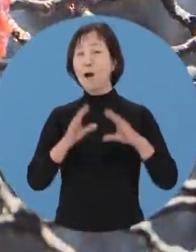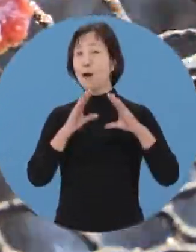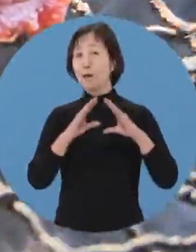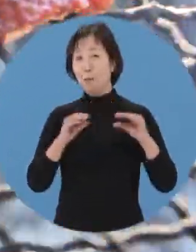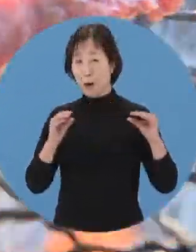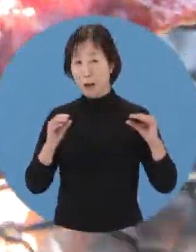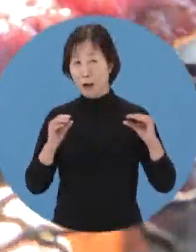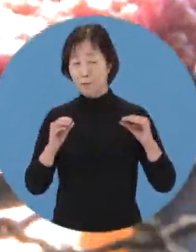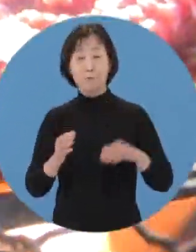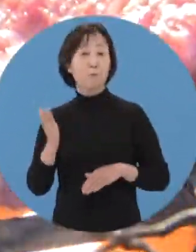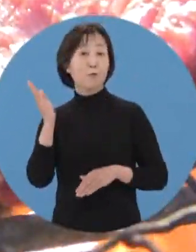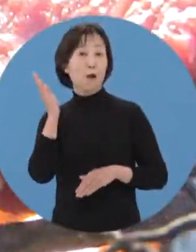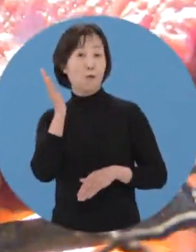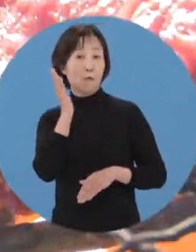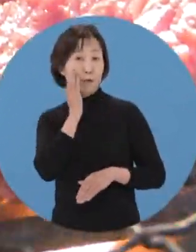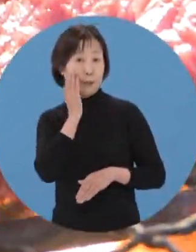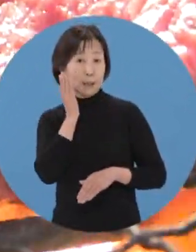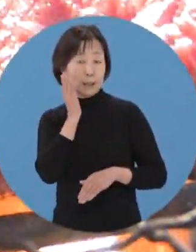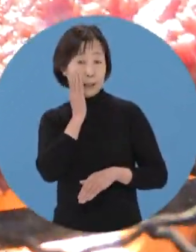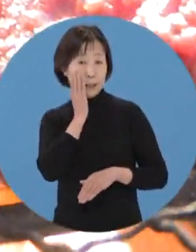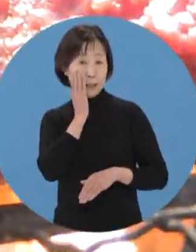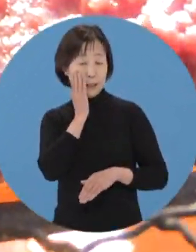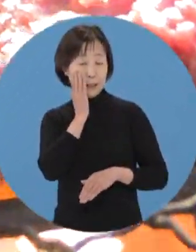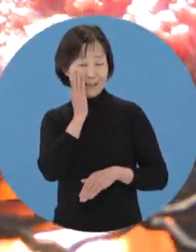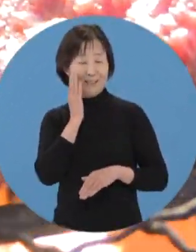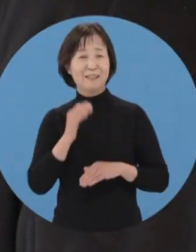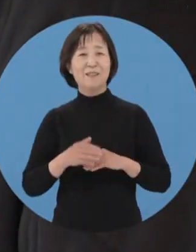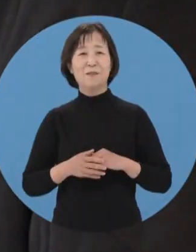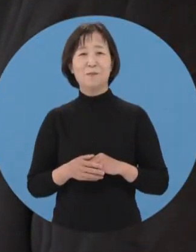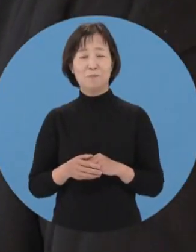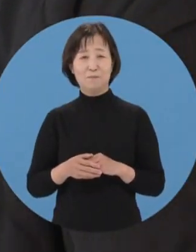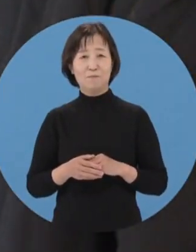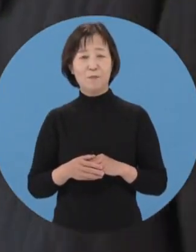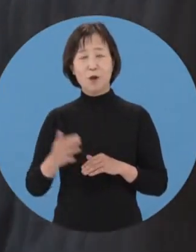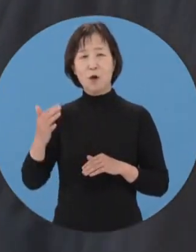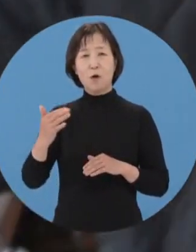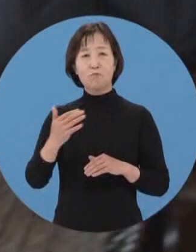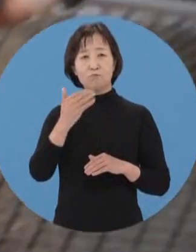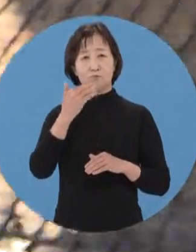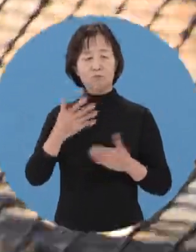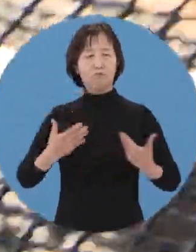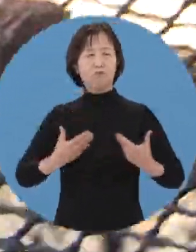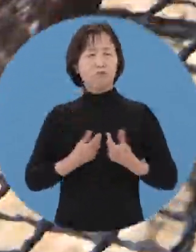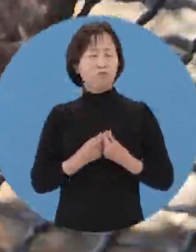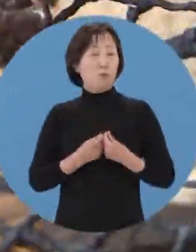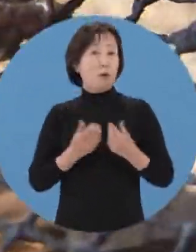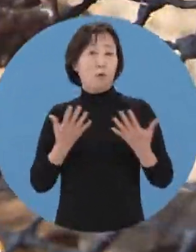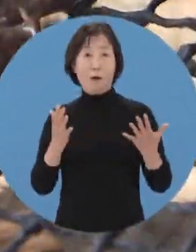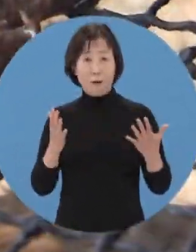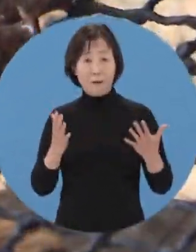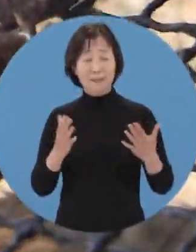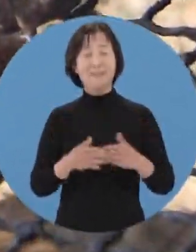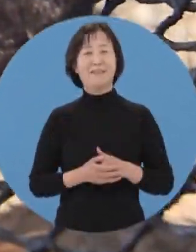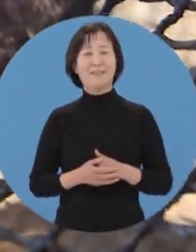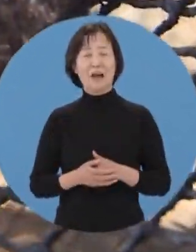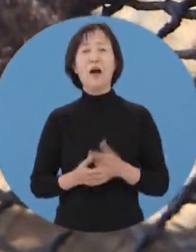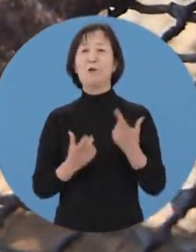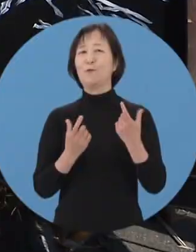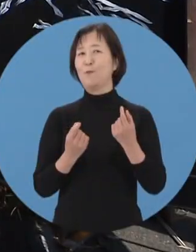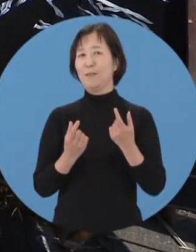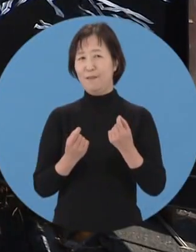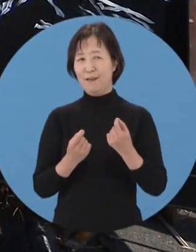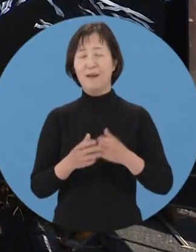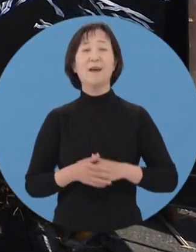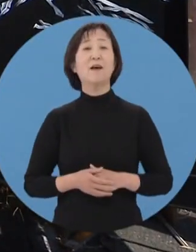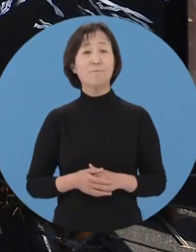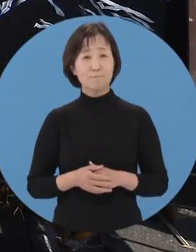柔らかくて美味しいですね。臭みなんて本当に全くないですね。 そうですね、